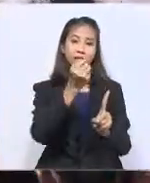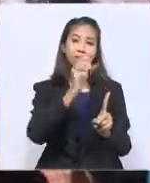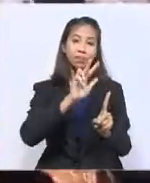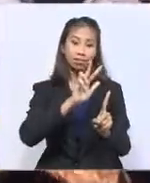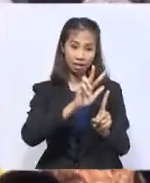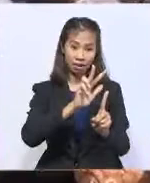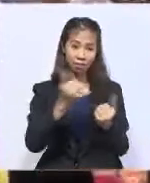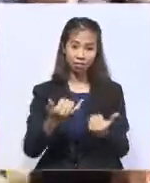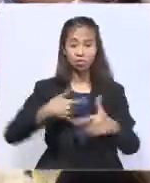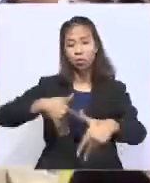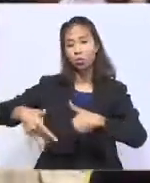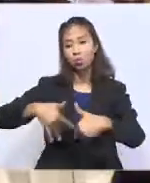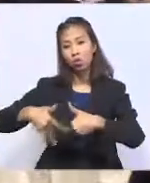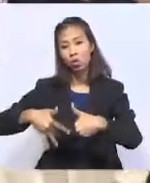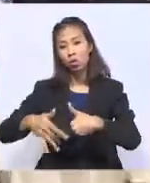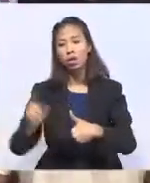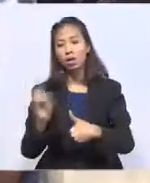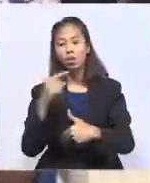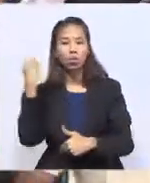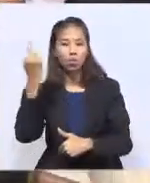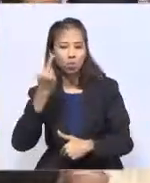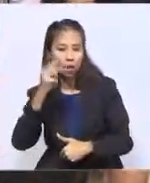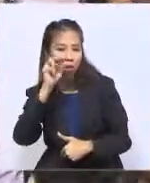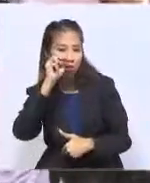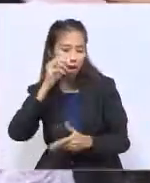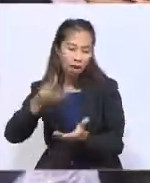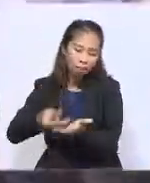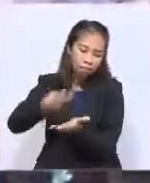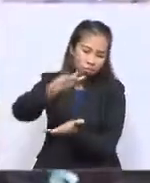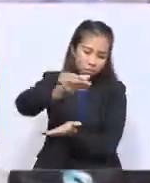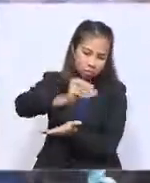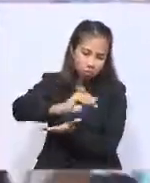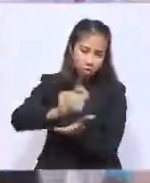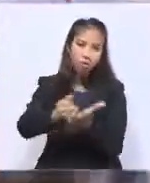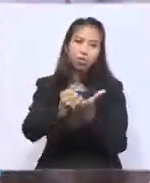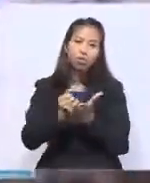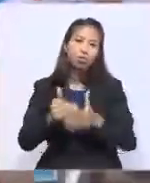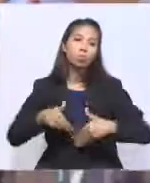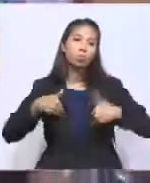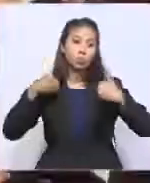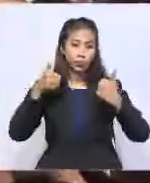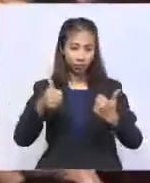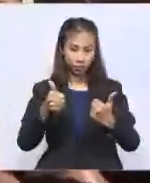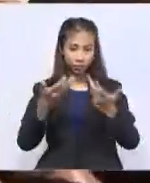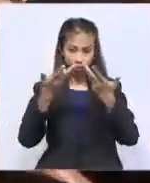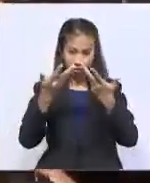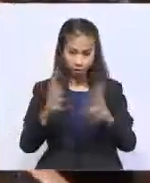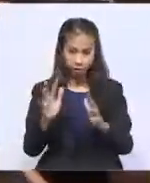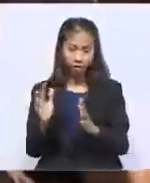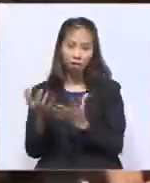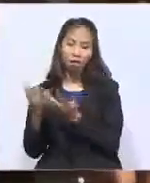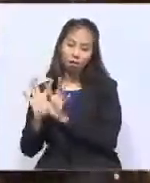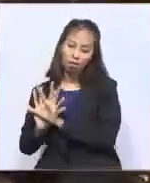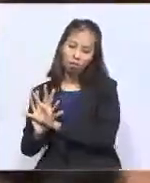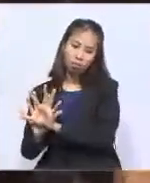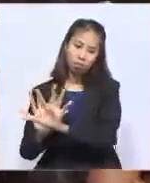นให้พี่น้องประชาชนชาวหนองคายแล้วก็นักท่องเที่ยวได้ส่งน้ำเพื่อความเป็นสิริมงคลอย่างใกล้ชิดค่ะจากนั้นนะคะก็ได้แ